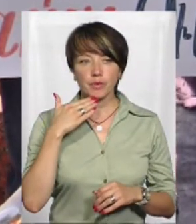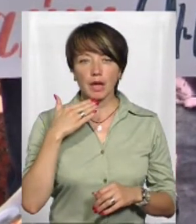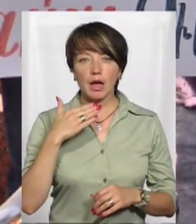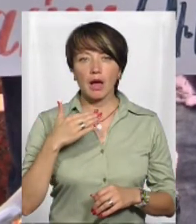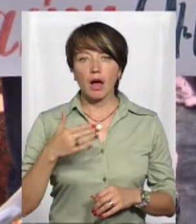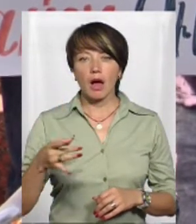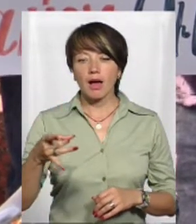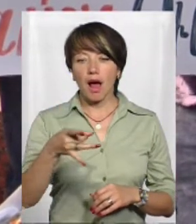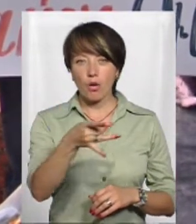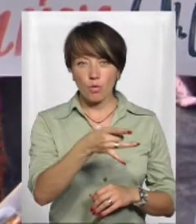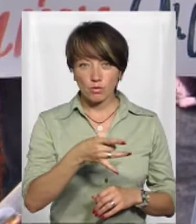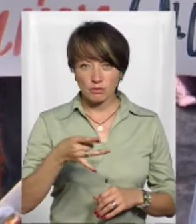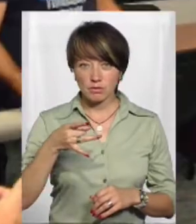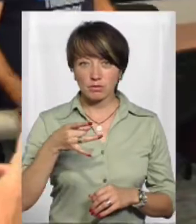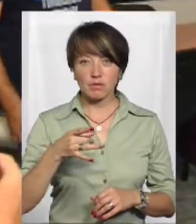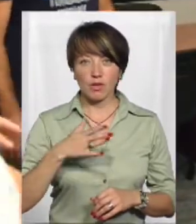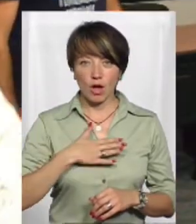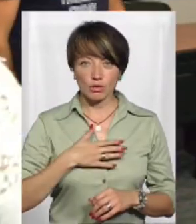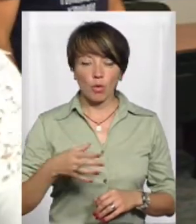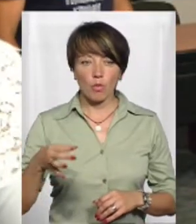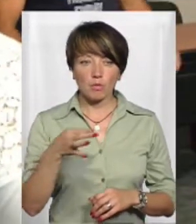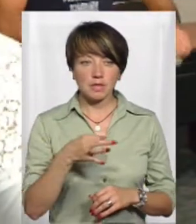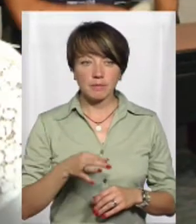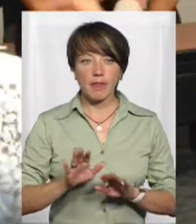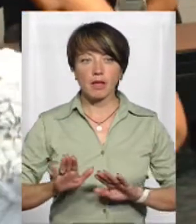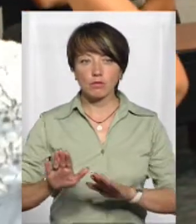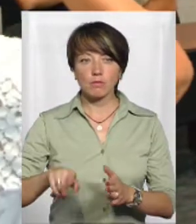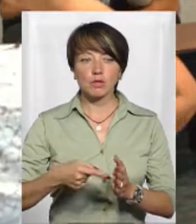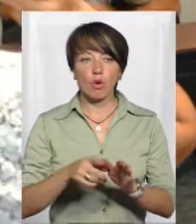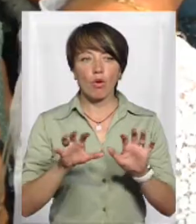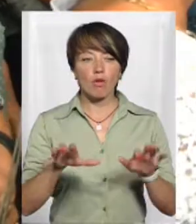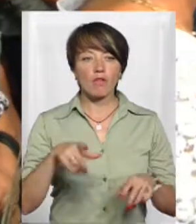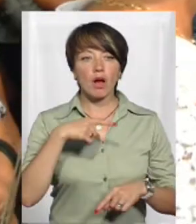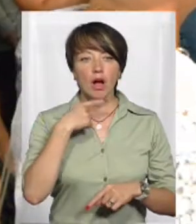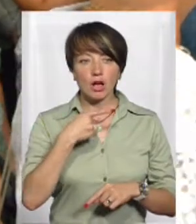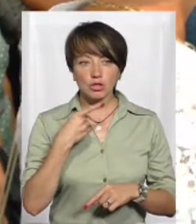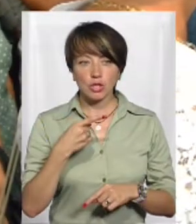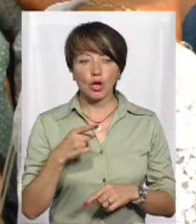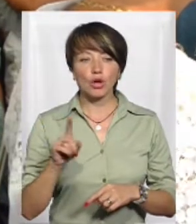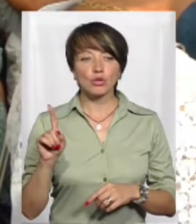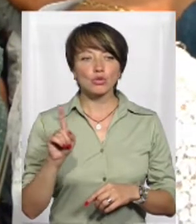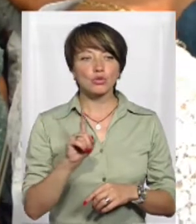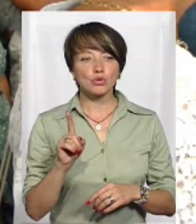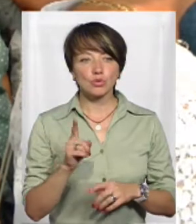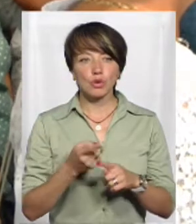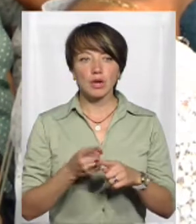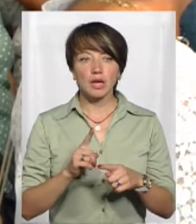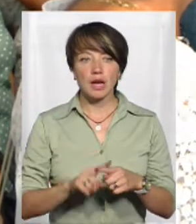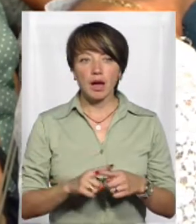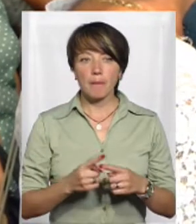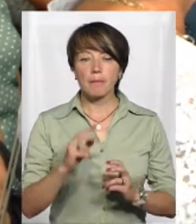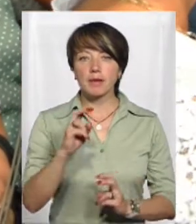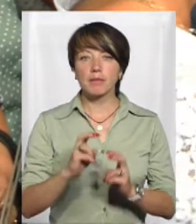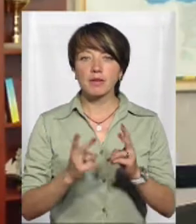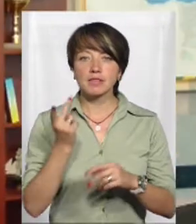районного призначення Хмельниччини. Засновник міського голови Андрій Бондаренко каже, що з колективним підприємством «Цивільний житлобуд» постійно